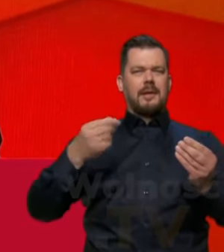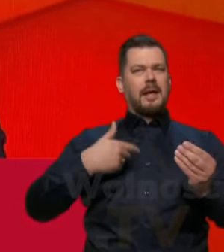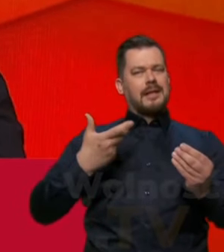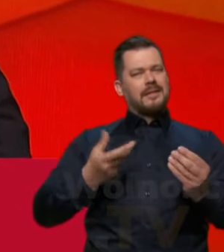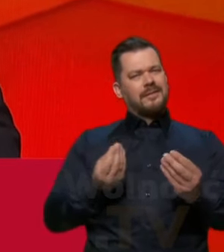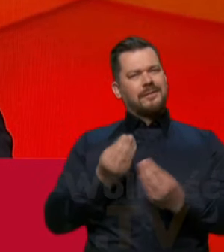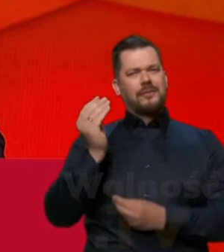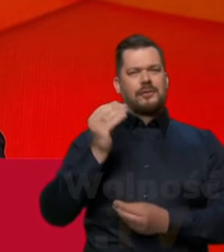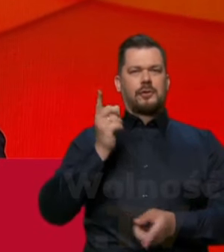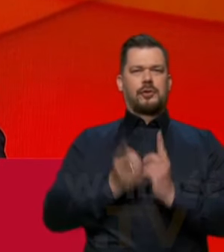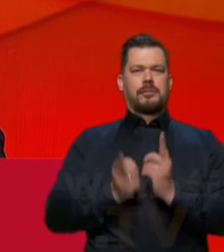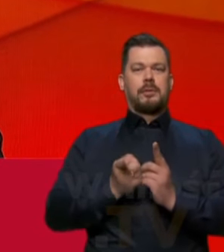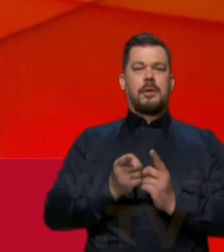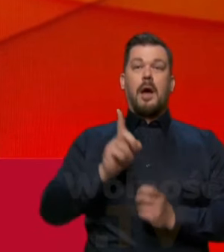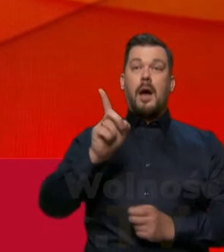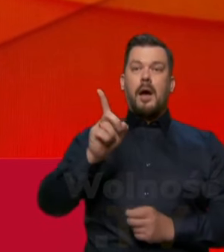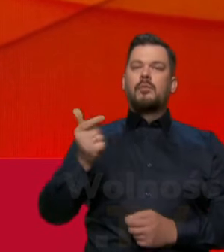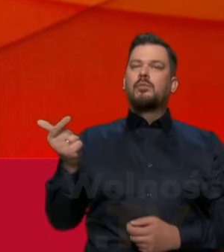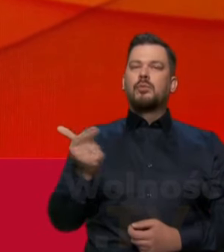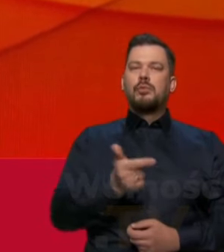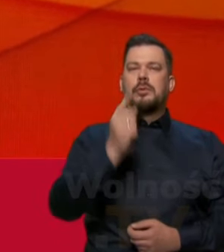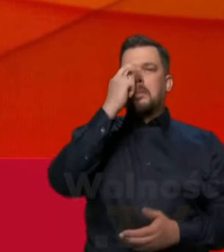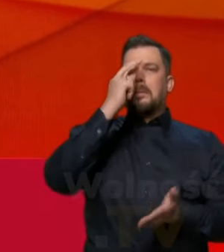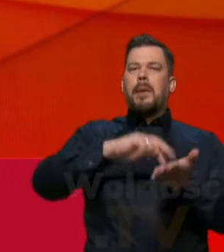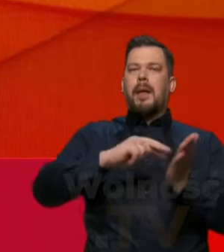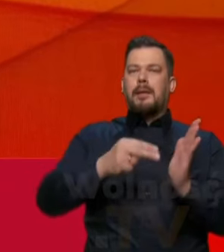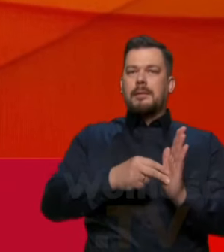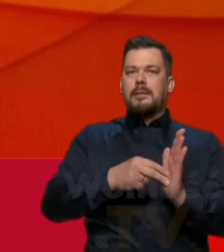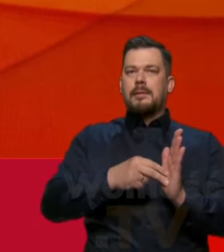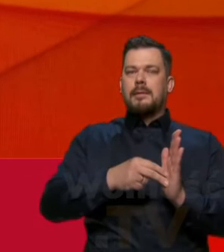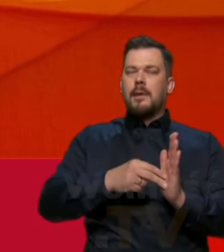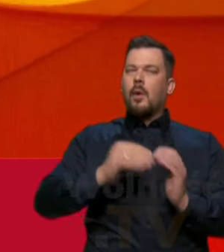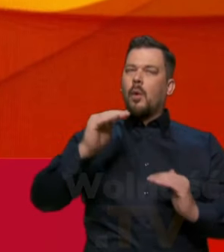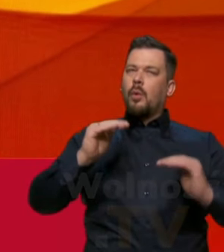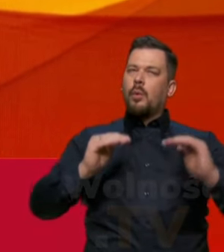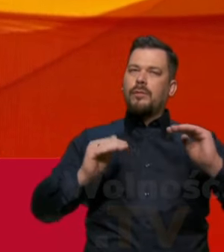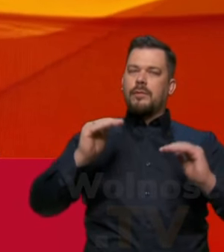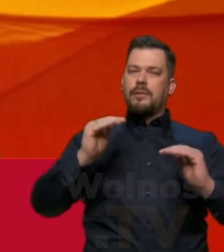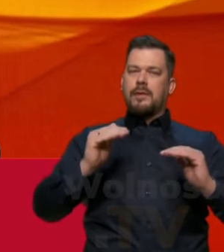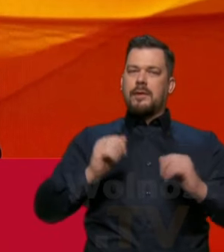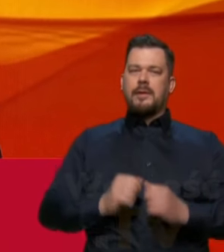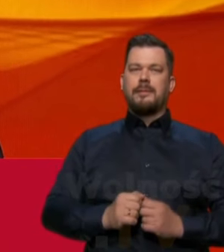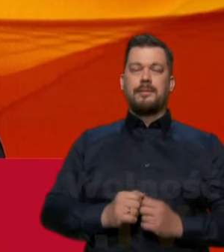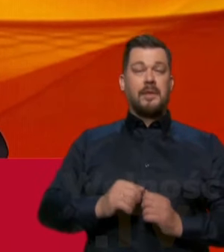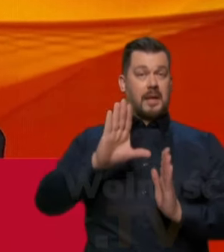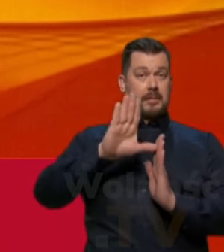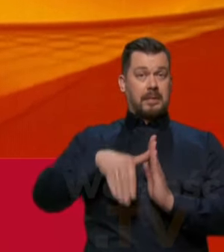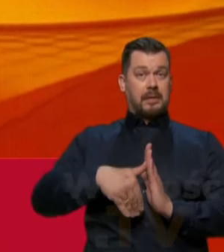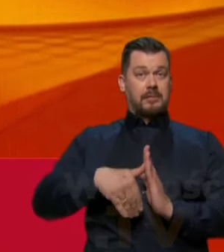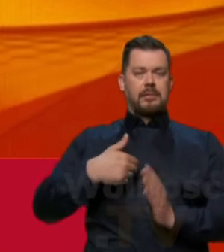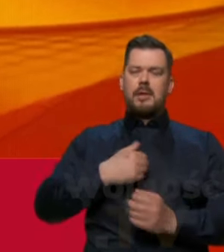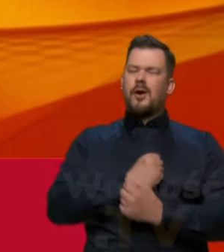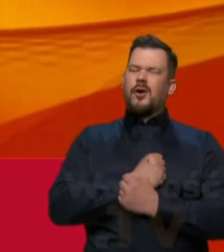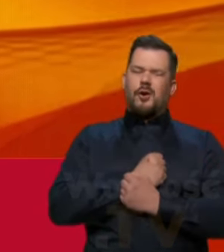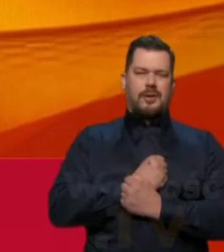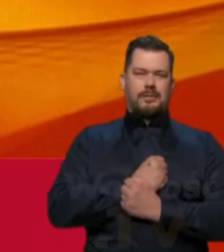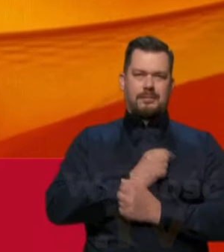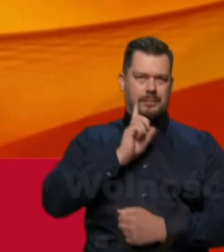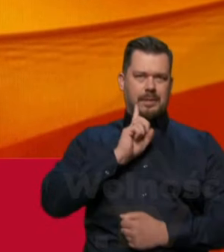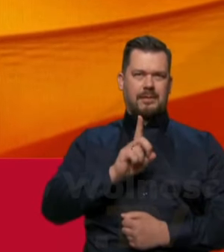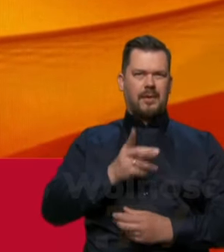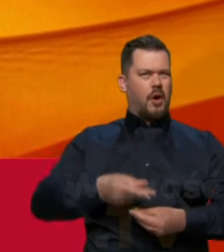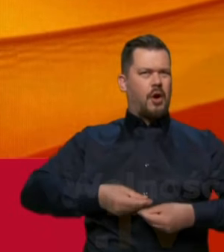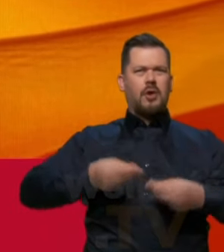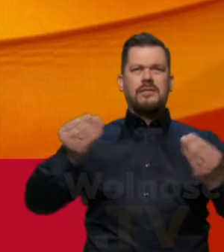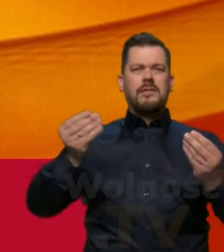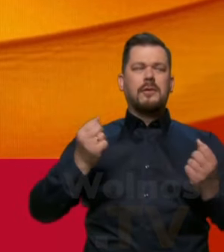szybciej się będzie rozwijała, ale w sposób przede wszystkim planowy, zharmonizowany. miasto, które kocham, które się rozwija